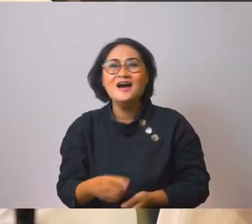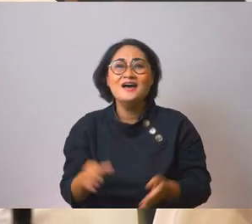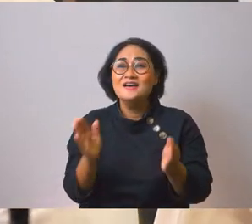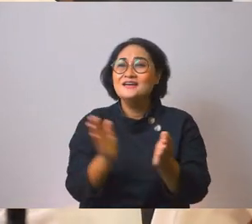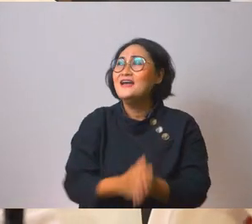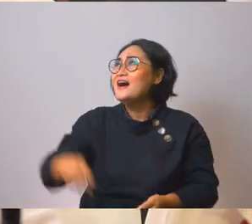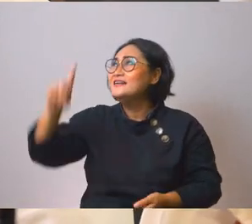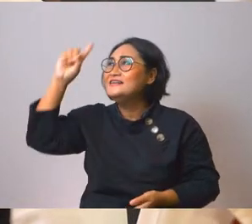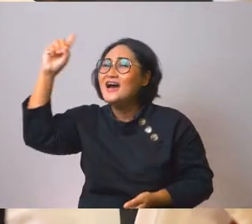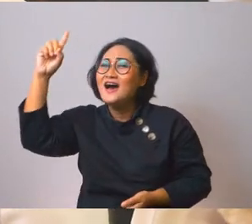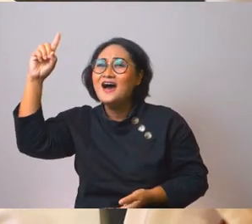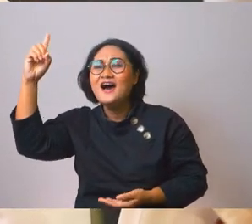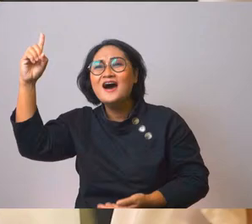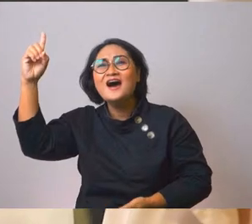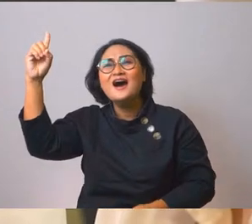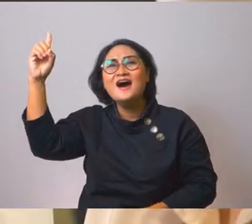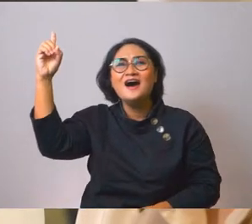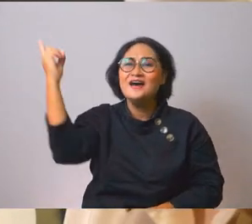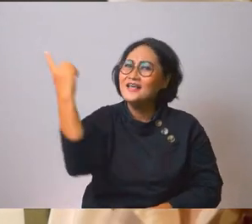datang, dan dia